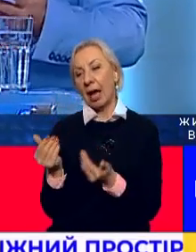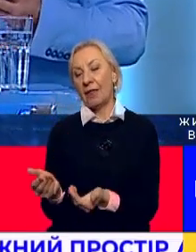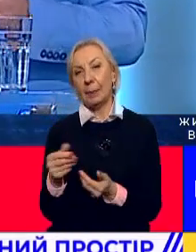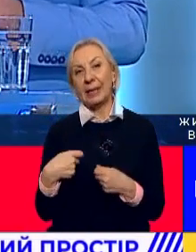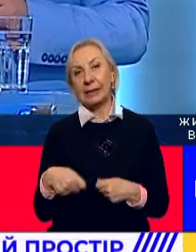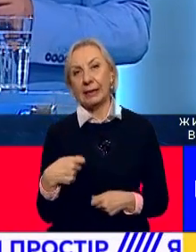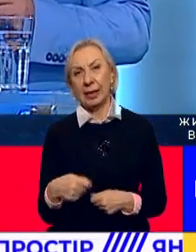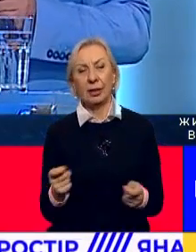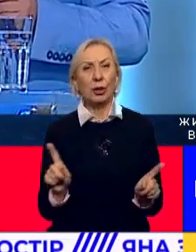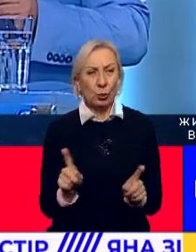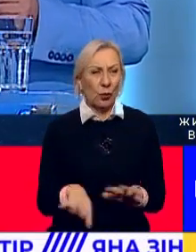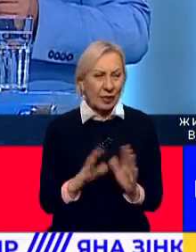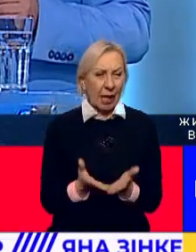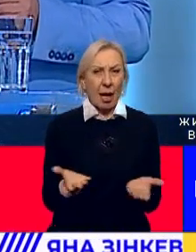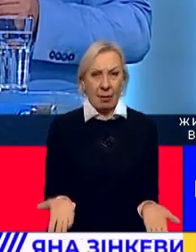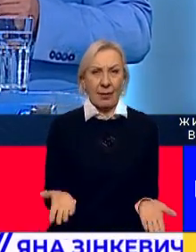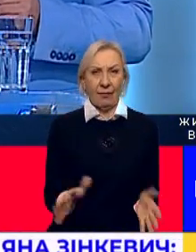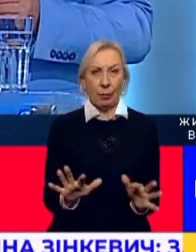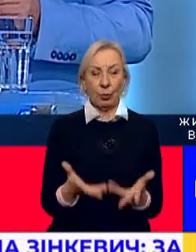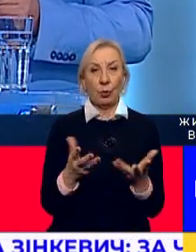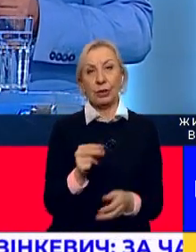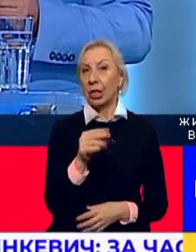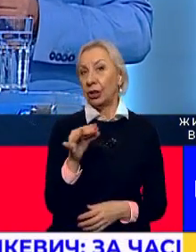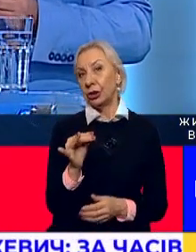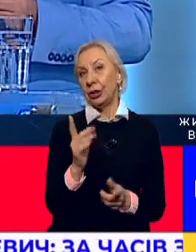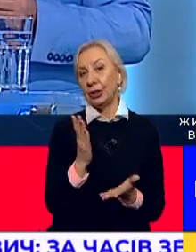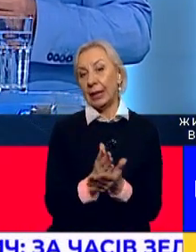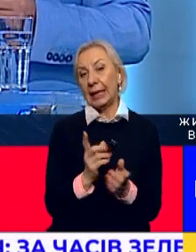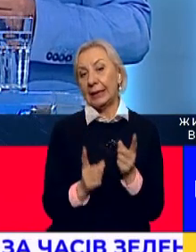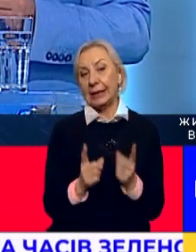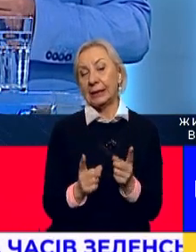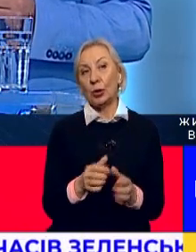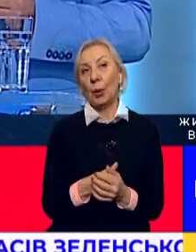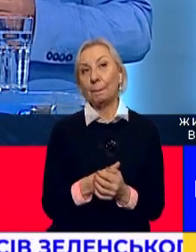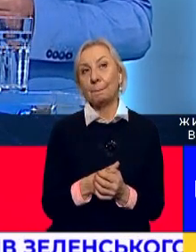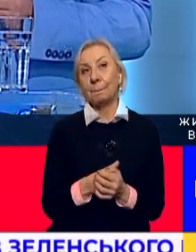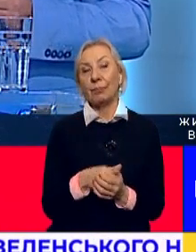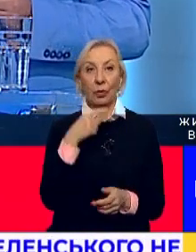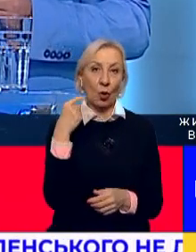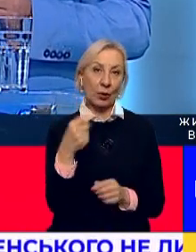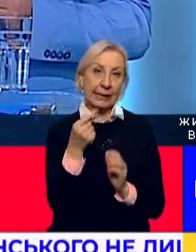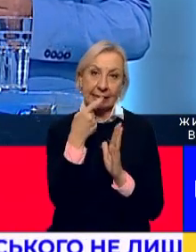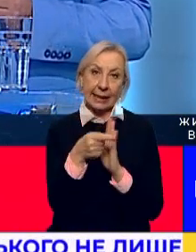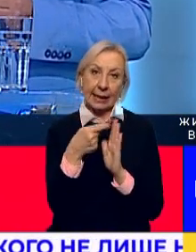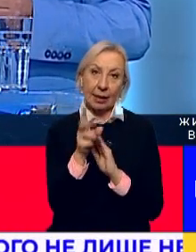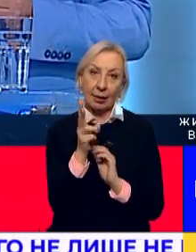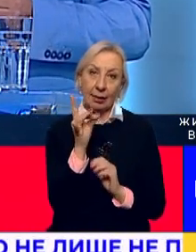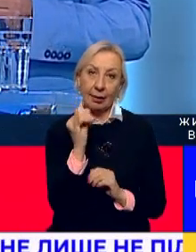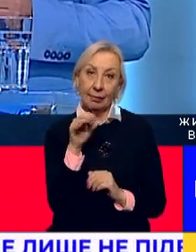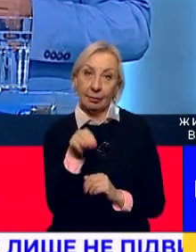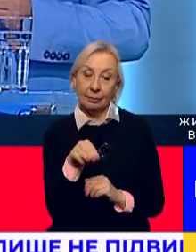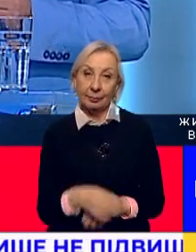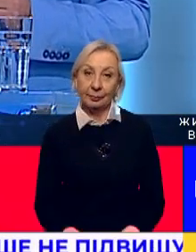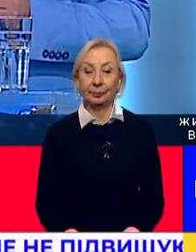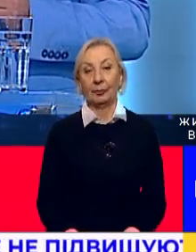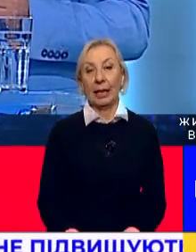що взагалі відбулось і чи є дійсно, як говорять, зокрема, в опозиції, російський кріт в офісі президента?